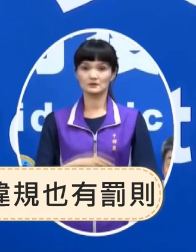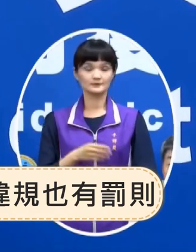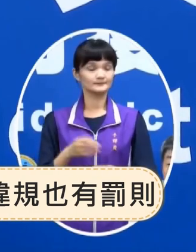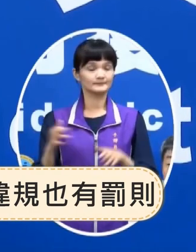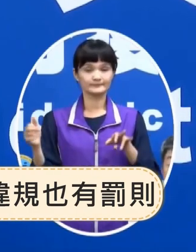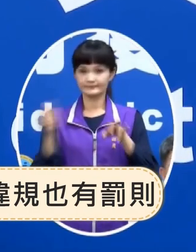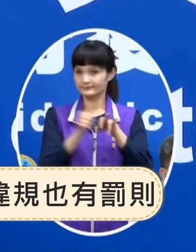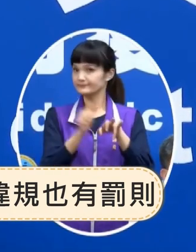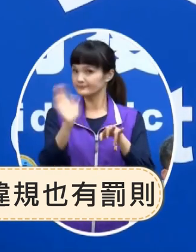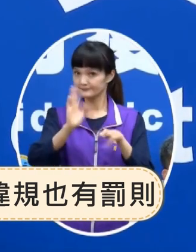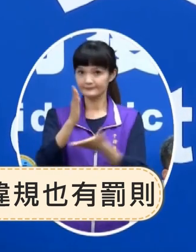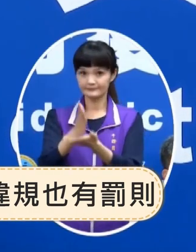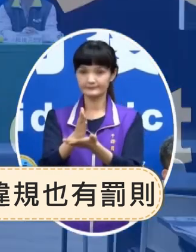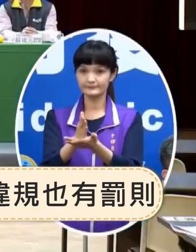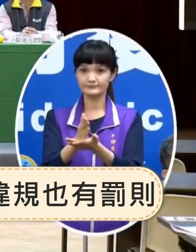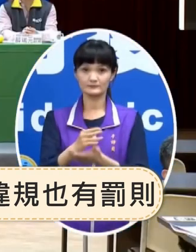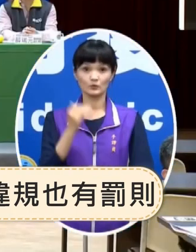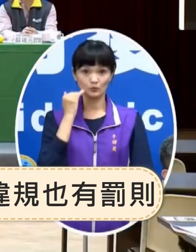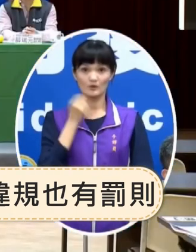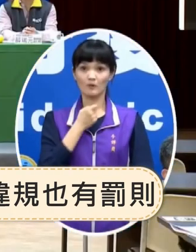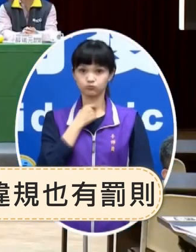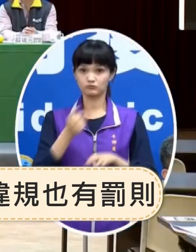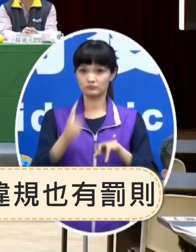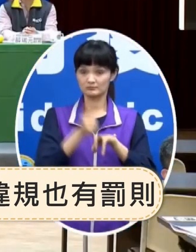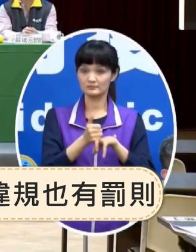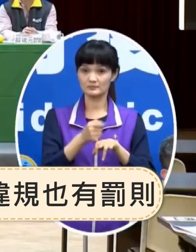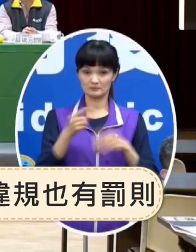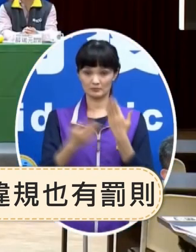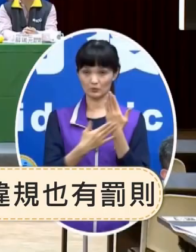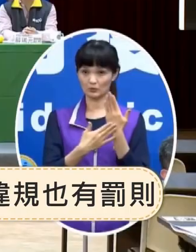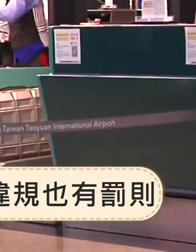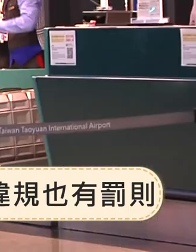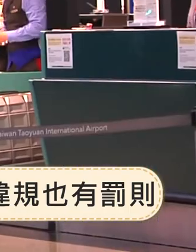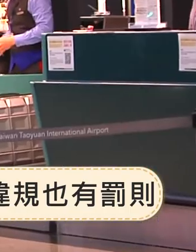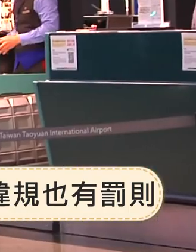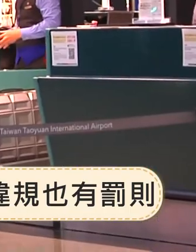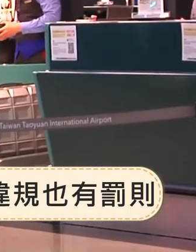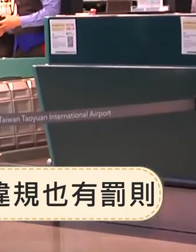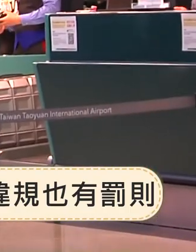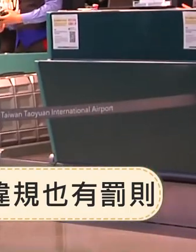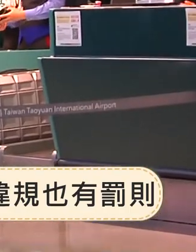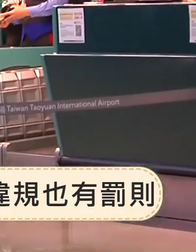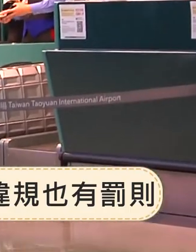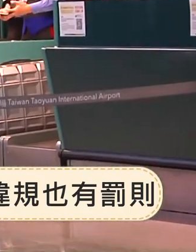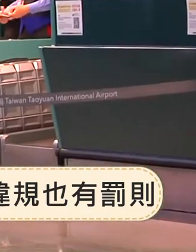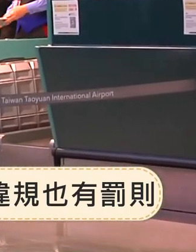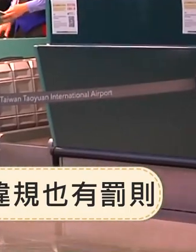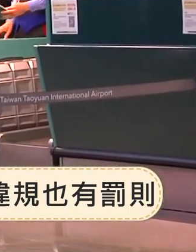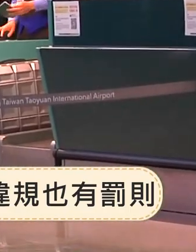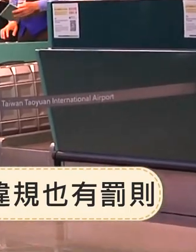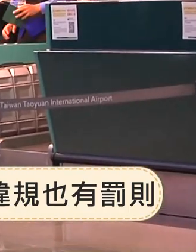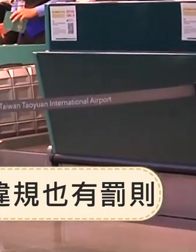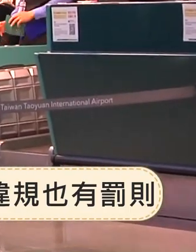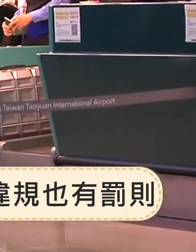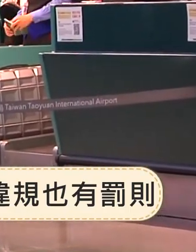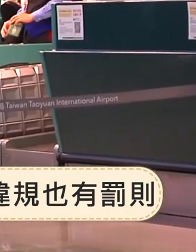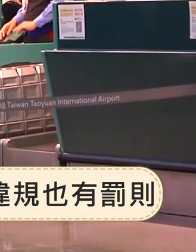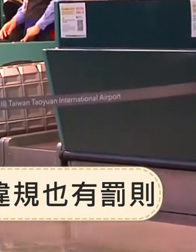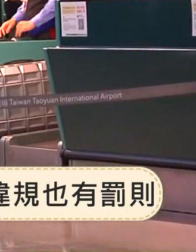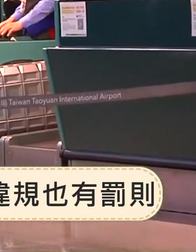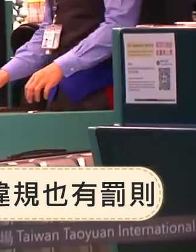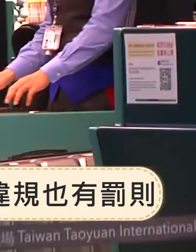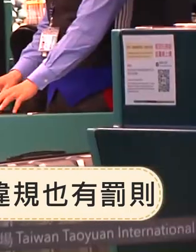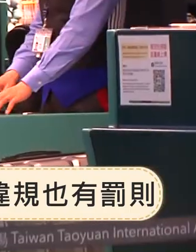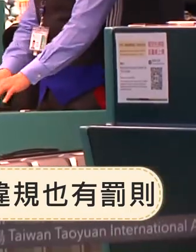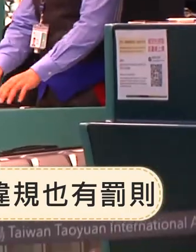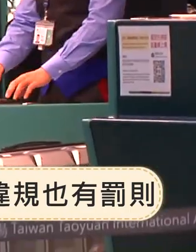搭机。那你在搭机的时候呢，全程就是不要用手去触碰眼鼻口。 该指挥中心就表示讲，黑 V 的波幅按多位空腹炎同